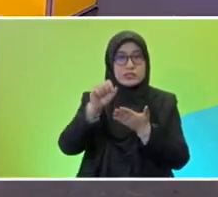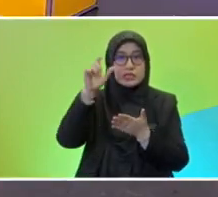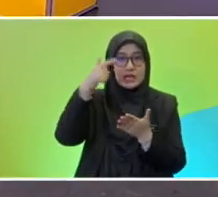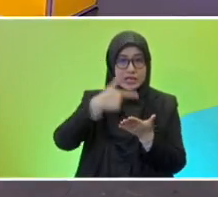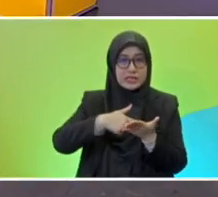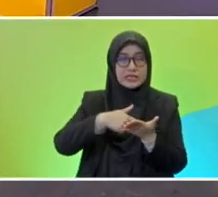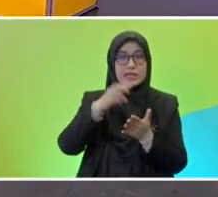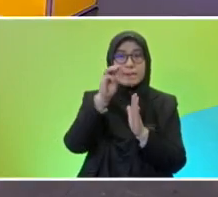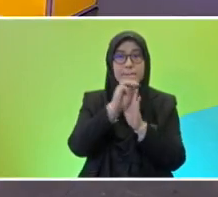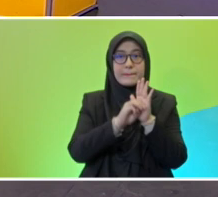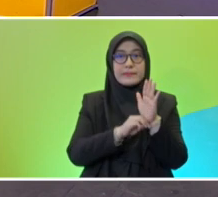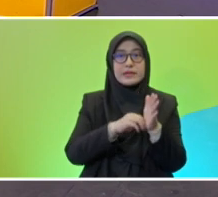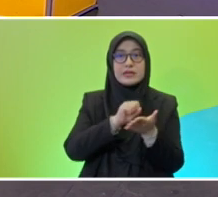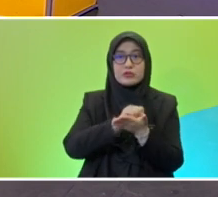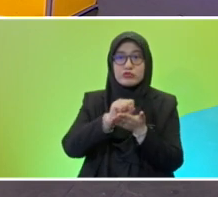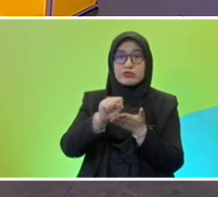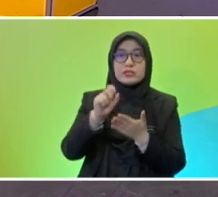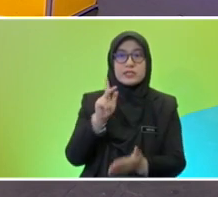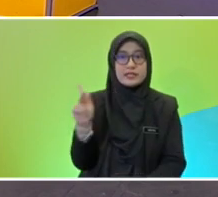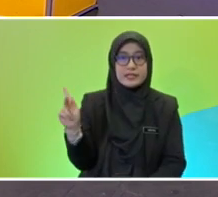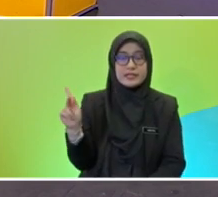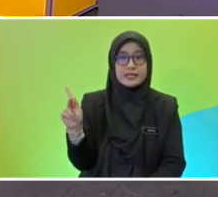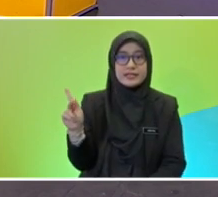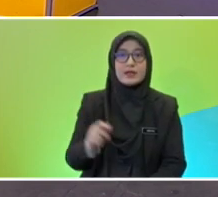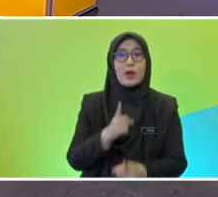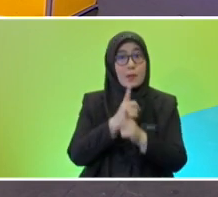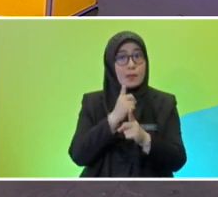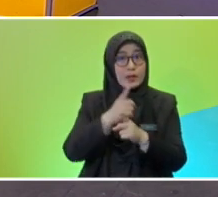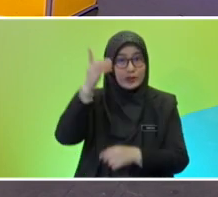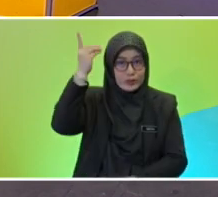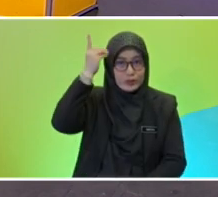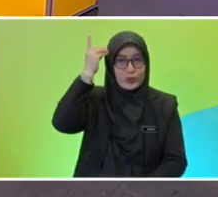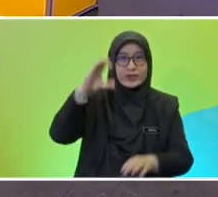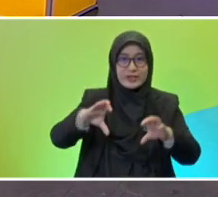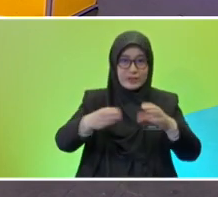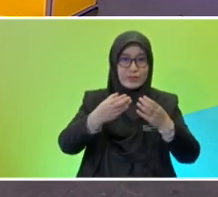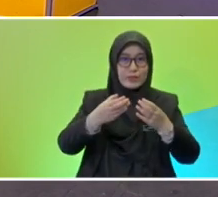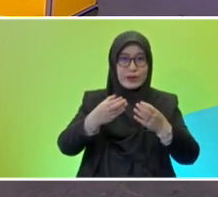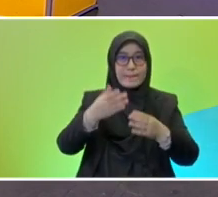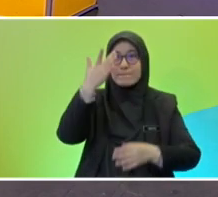Oke Betul nampaknya mudah-muda di rumah tangga